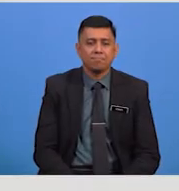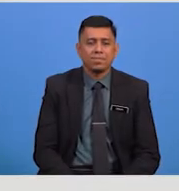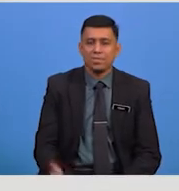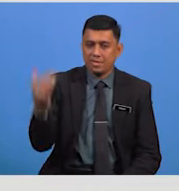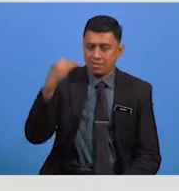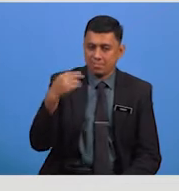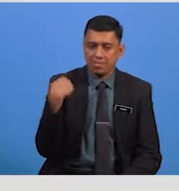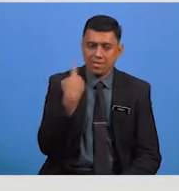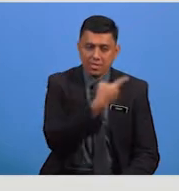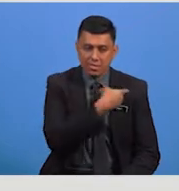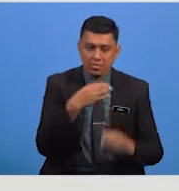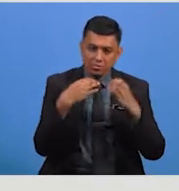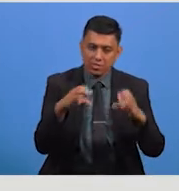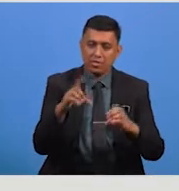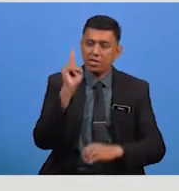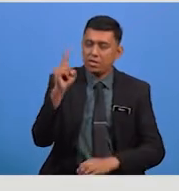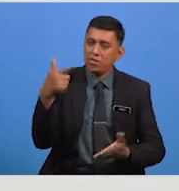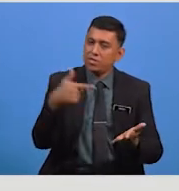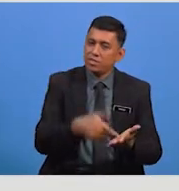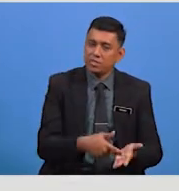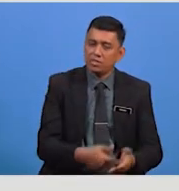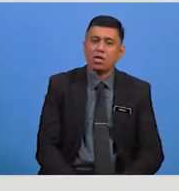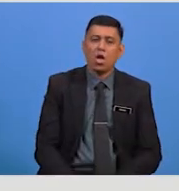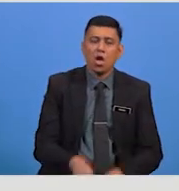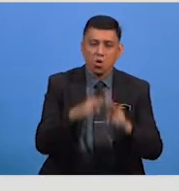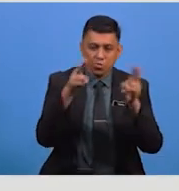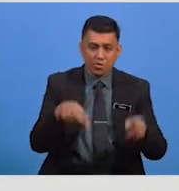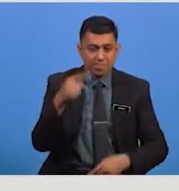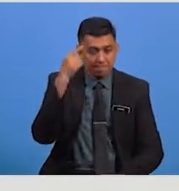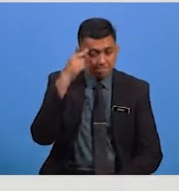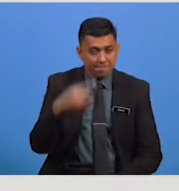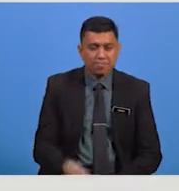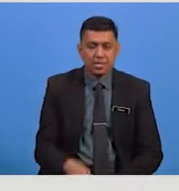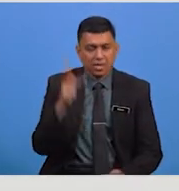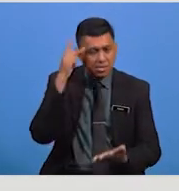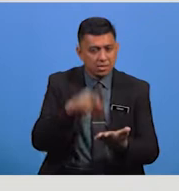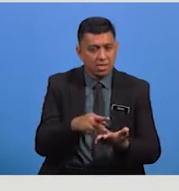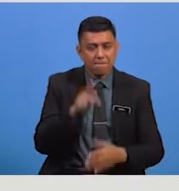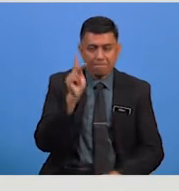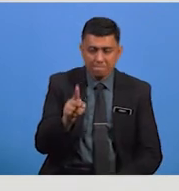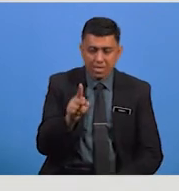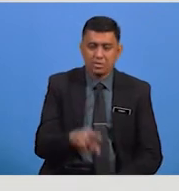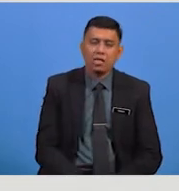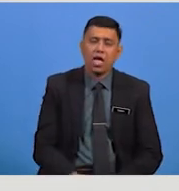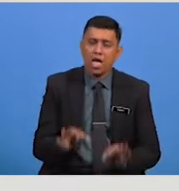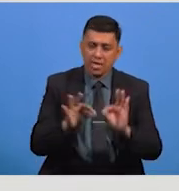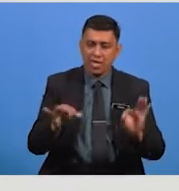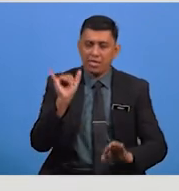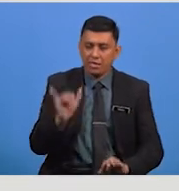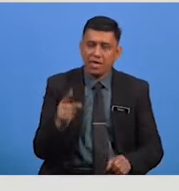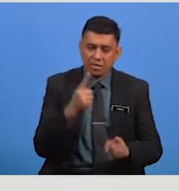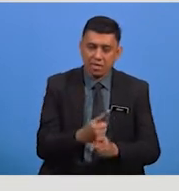Mari kita cuba satu lagi uji minda. Kenal pasti ayat yang betul